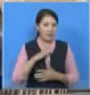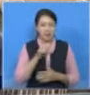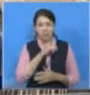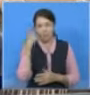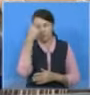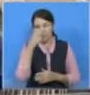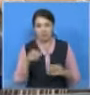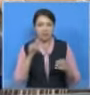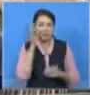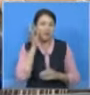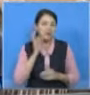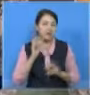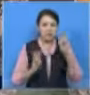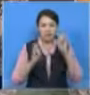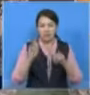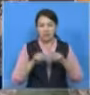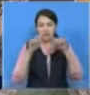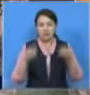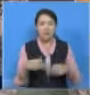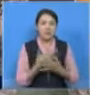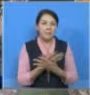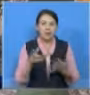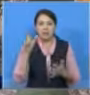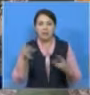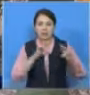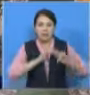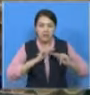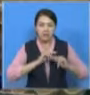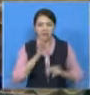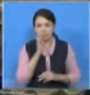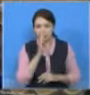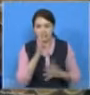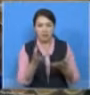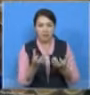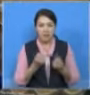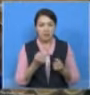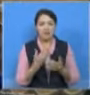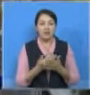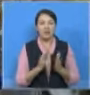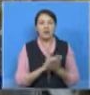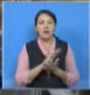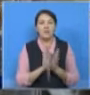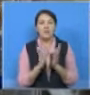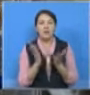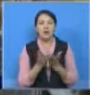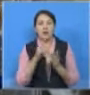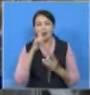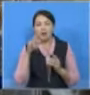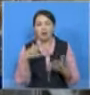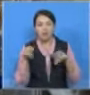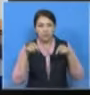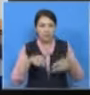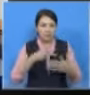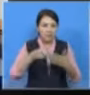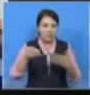жеке кондитерлік кәсібін ашқан. Қазір мұнда бірнеше адам еңбек етіп табыс табады. Алғалықтардан да тоқаштарды алыстан емес, осы жерден сатып